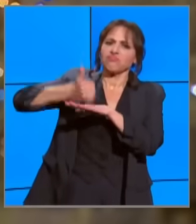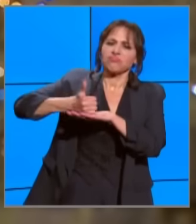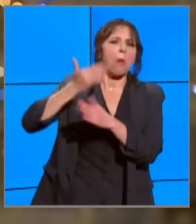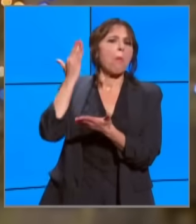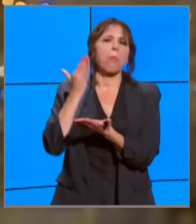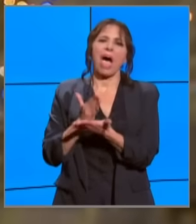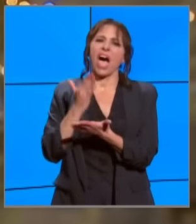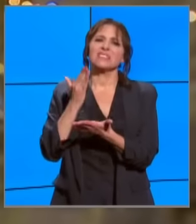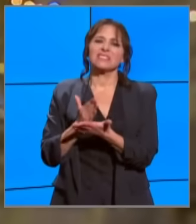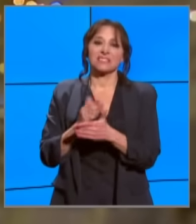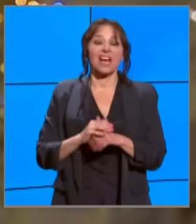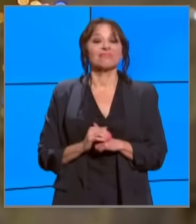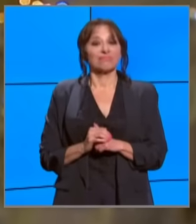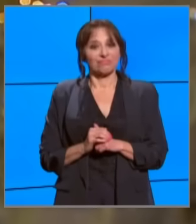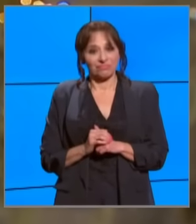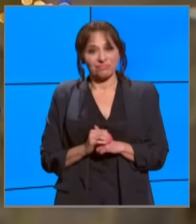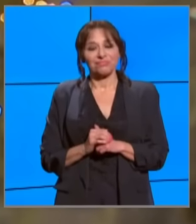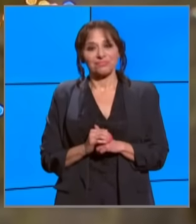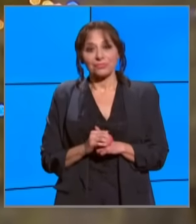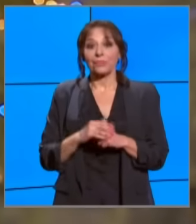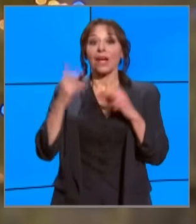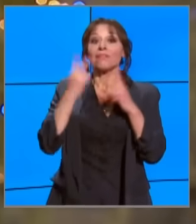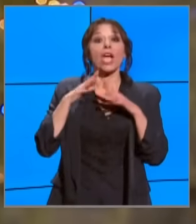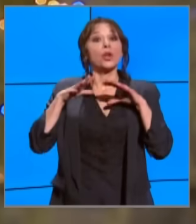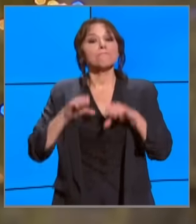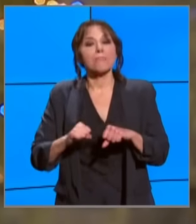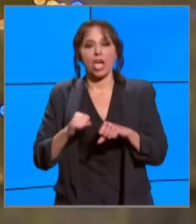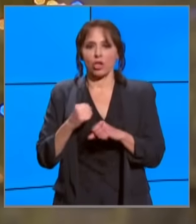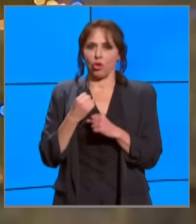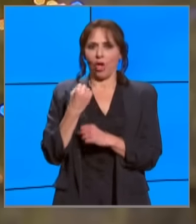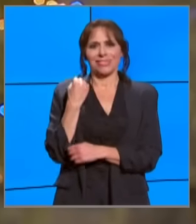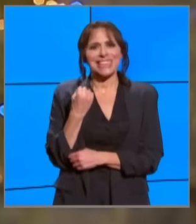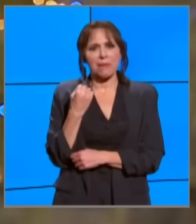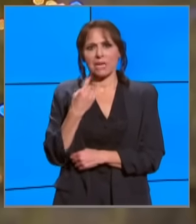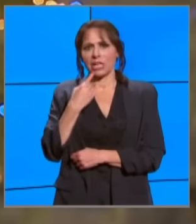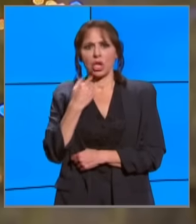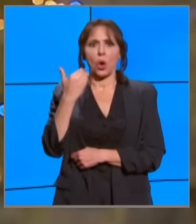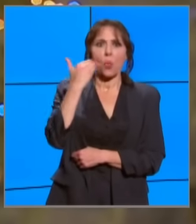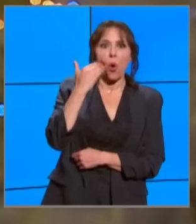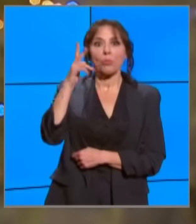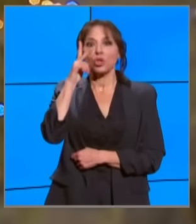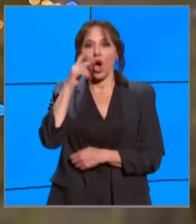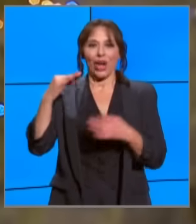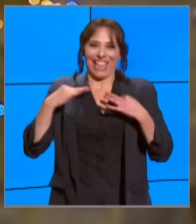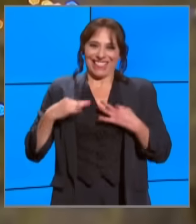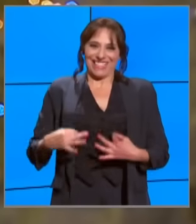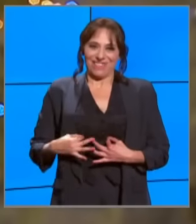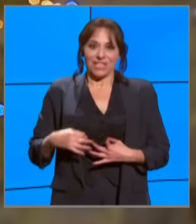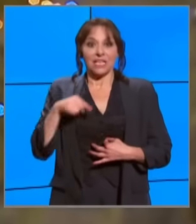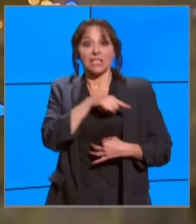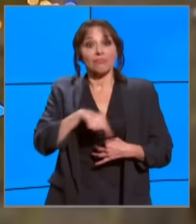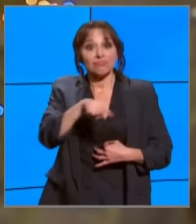sopraffazione li vedo nell'impegno e nella determinazione di donne e uomini in divisa che operano per la nostra